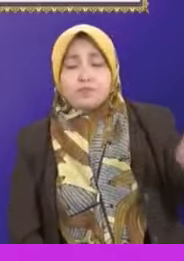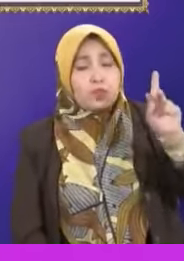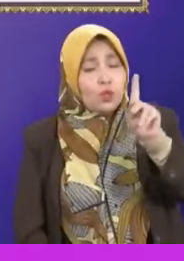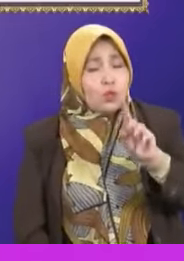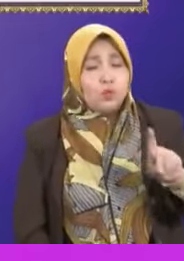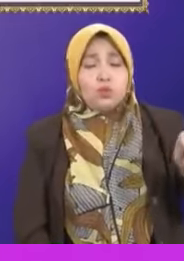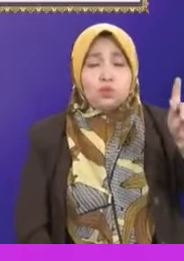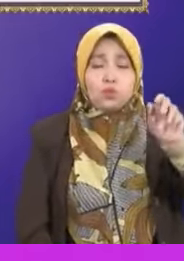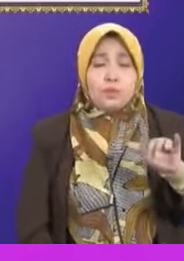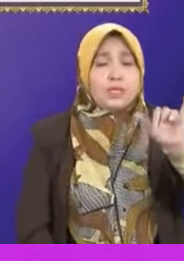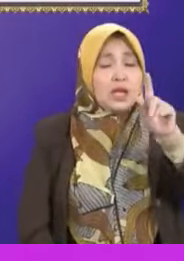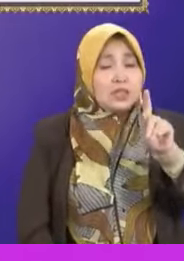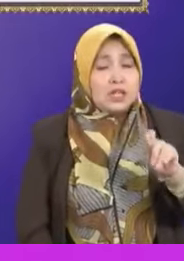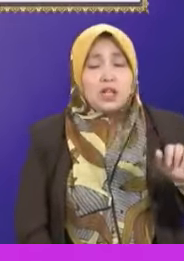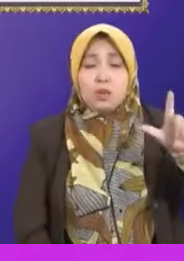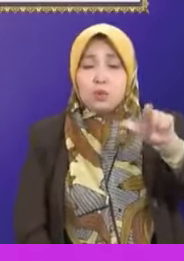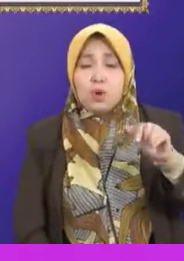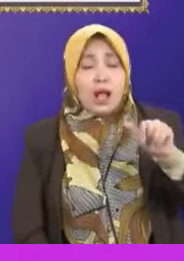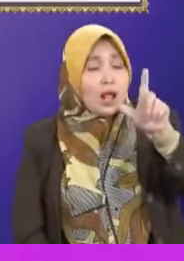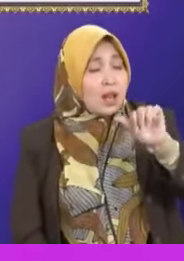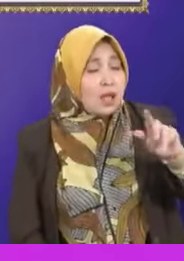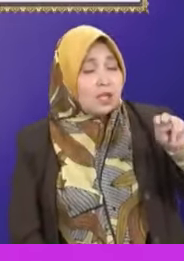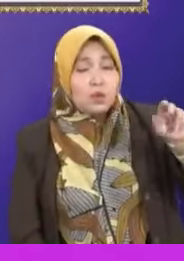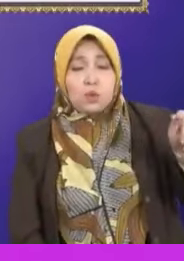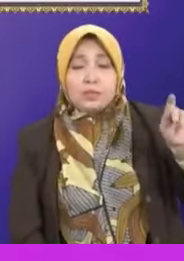منكم يتلو عليكم